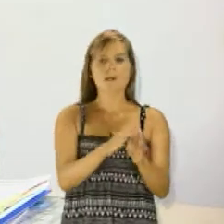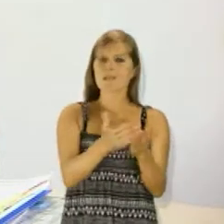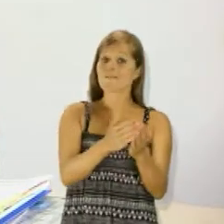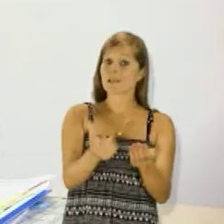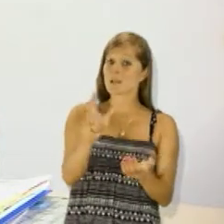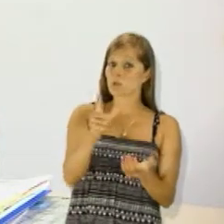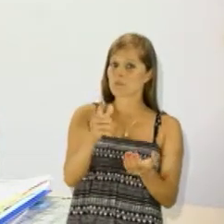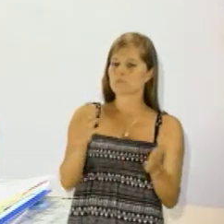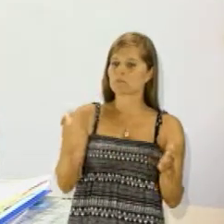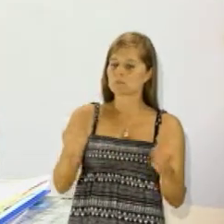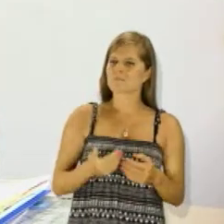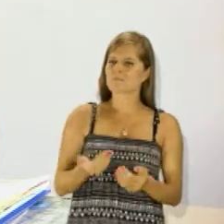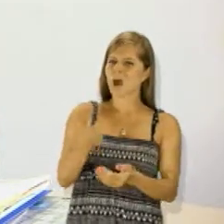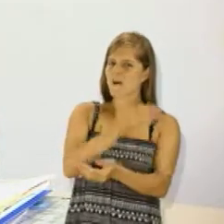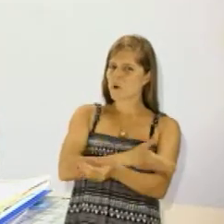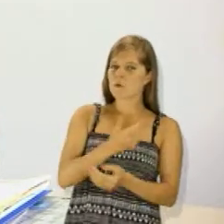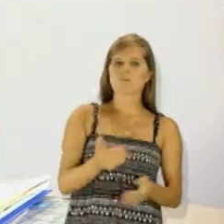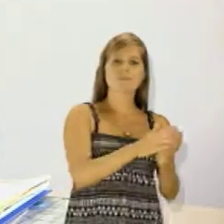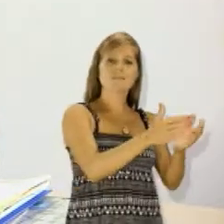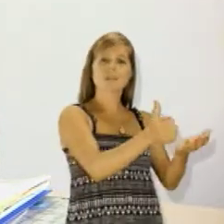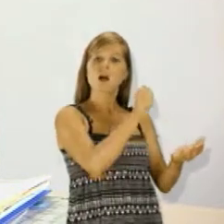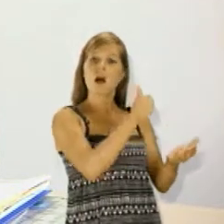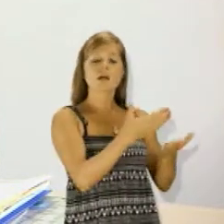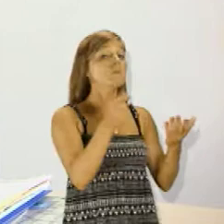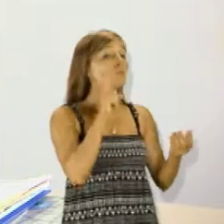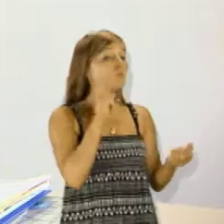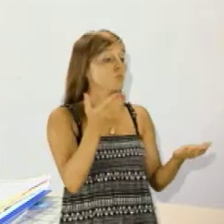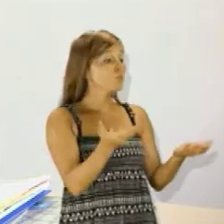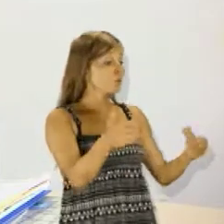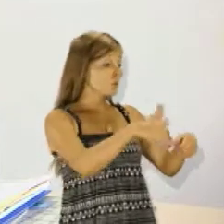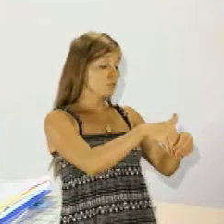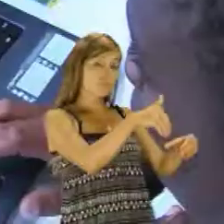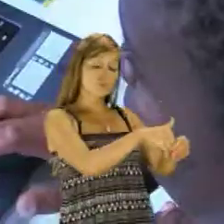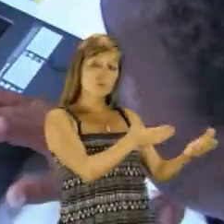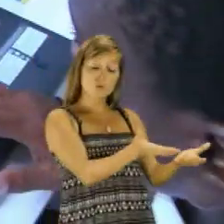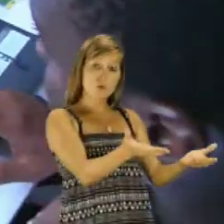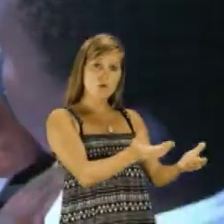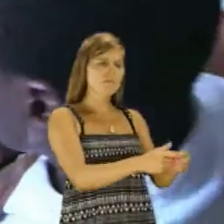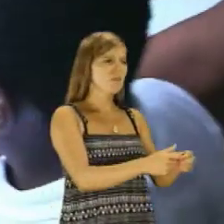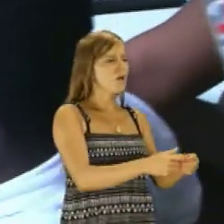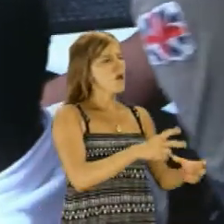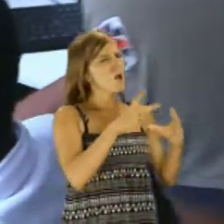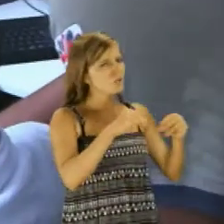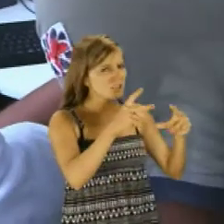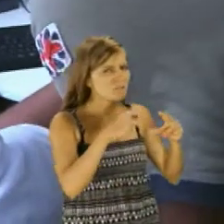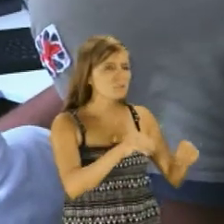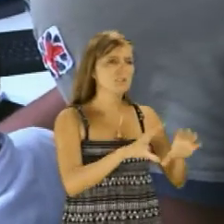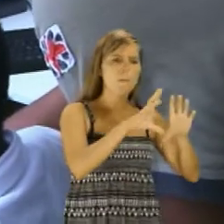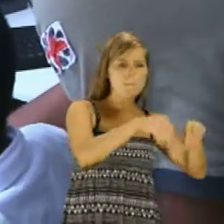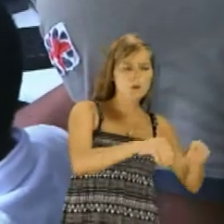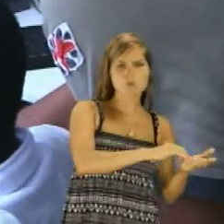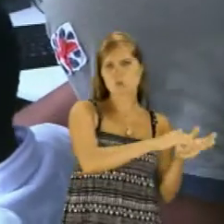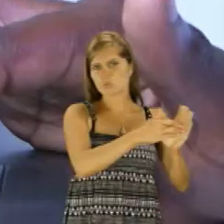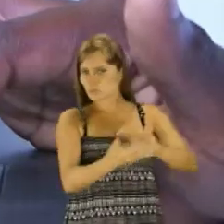Et le premier stade, c'était le livret 1, c'était la recevabilité avec tout le parcours qu'on avait fait, que ce soit sur